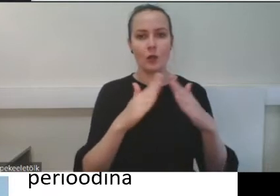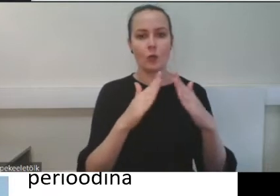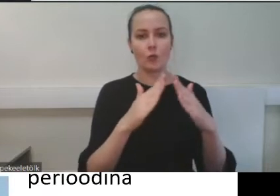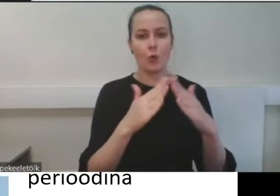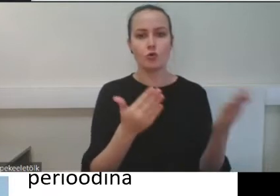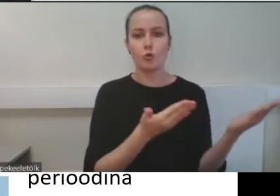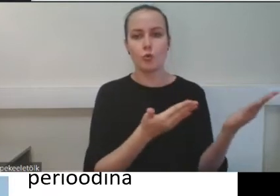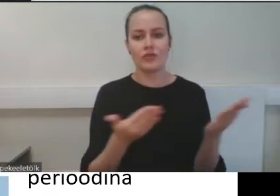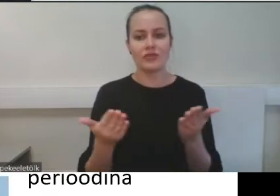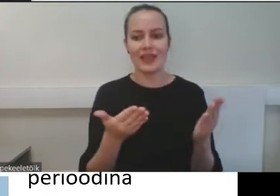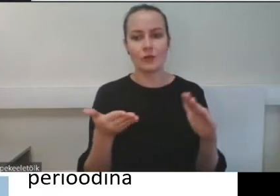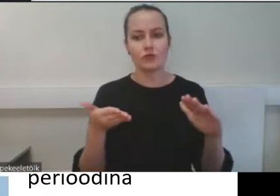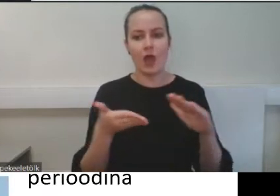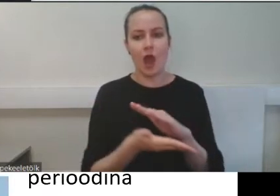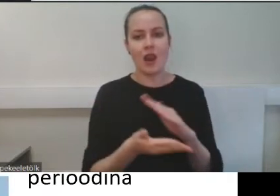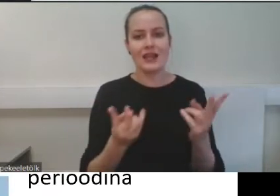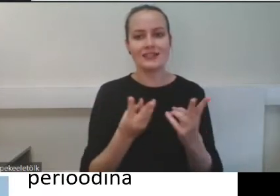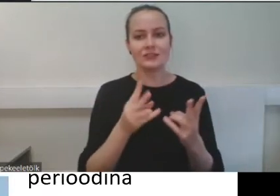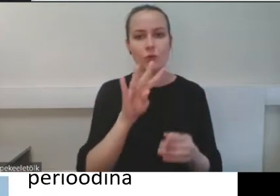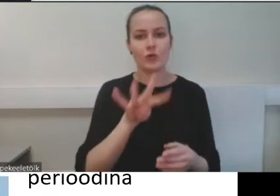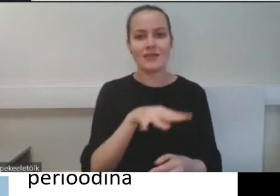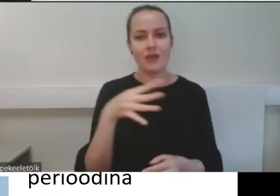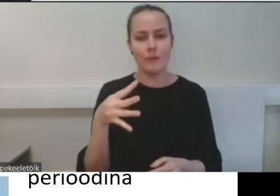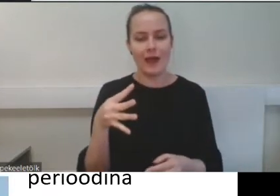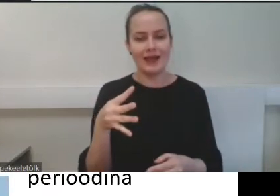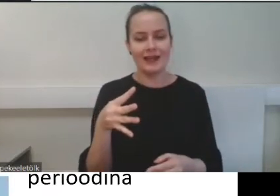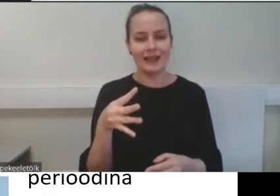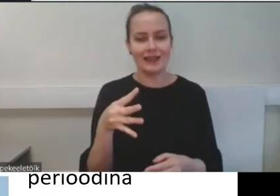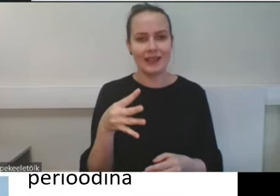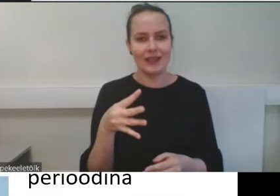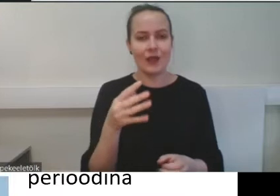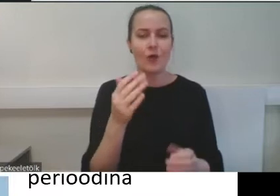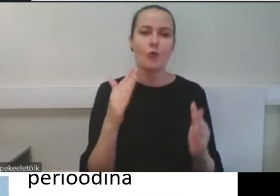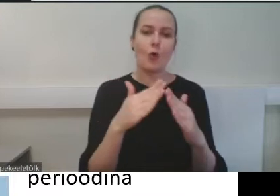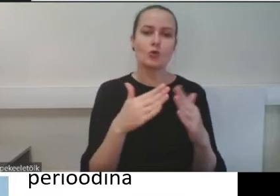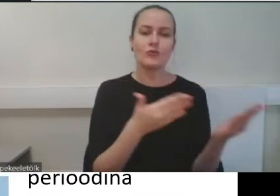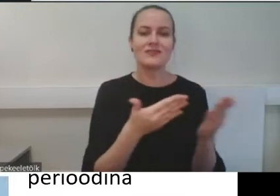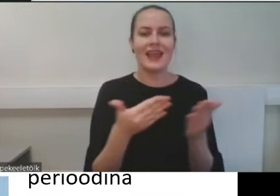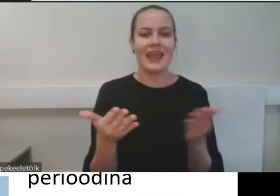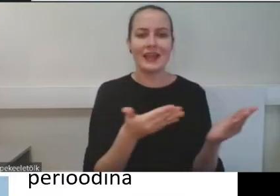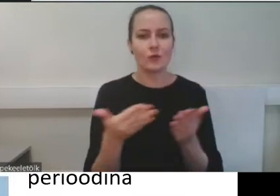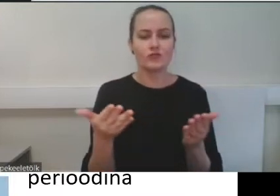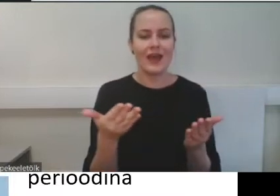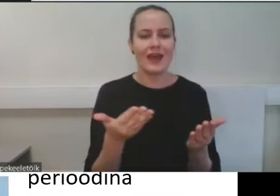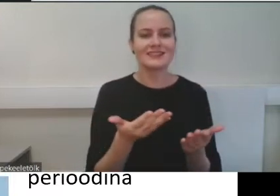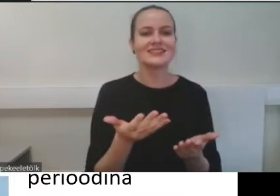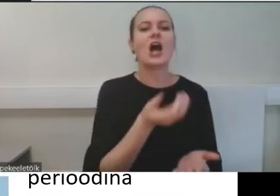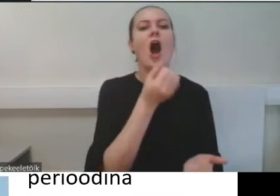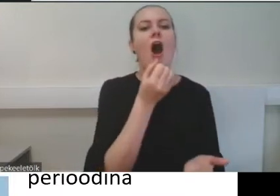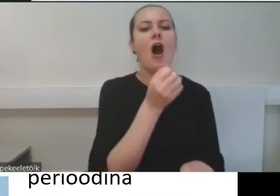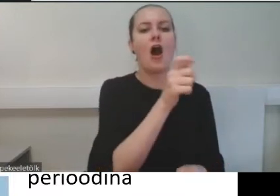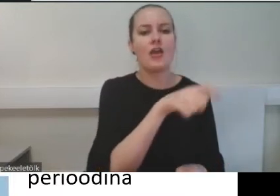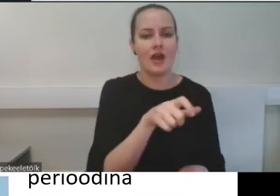valiku alt periood. Näiteks olen siia valinud 2020. aasta ehk viimase aasta, mille kohta andmed on kättesaadavad.